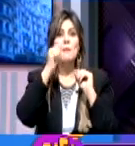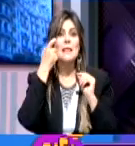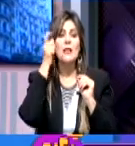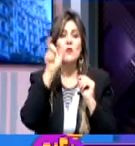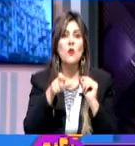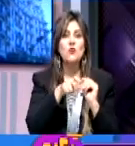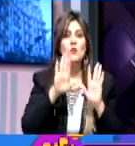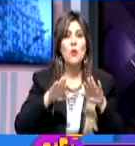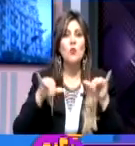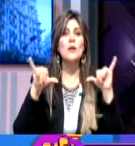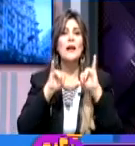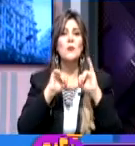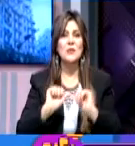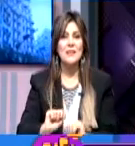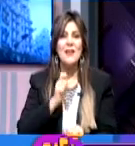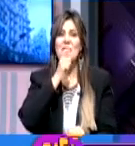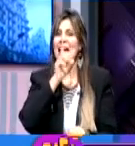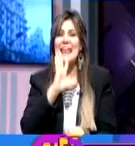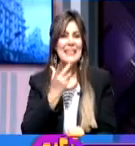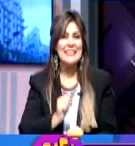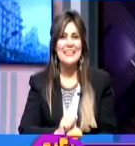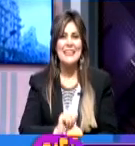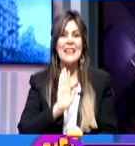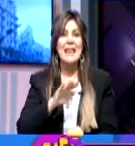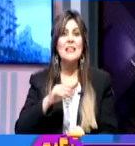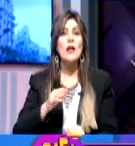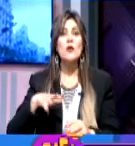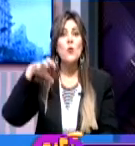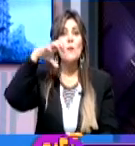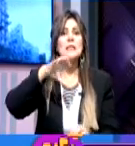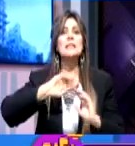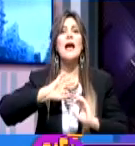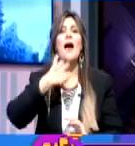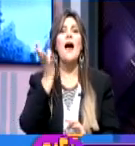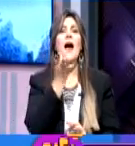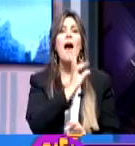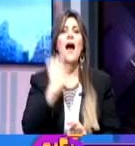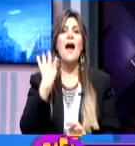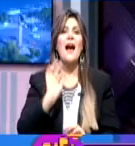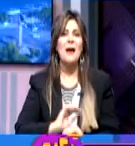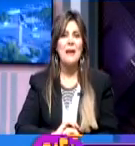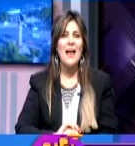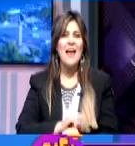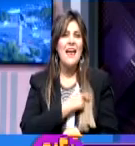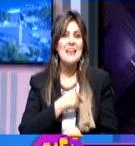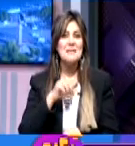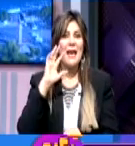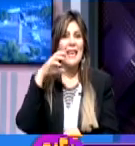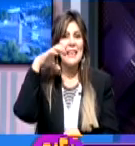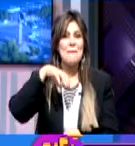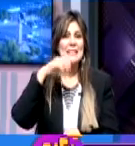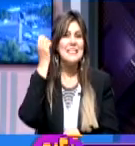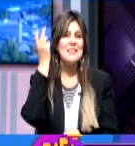فقال ايه بقى؟ قال انتوا ليكوا مدينه كامله، مدينه الثقافه